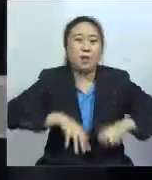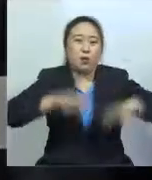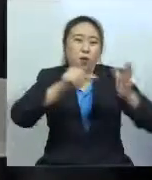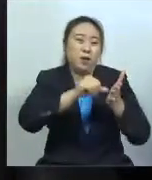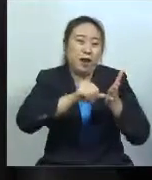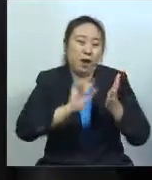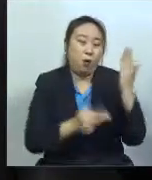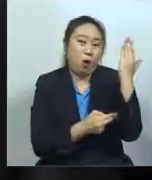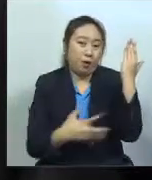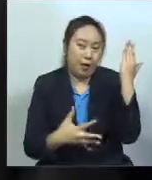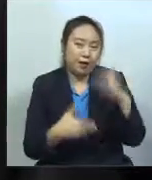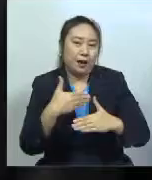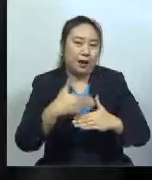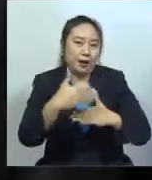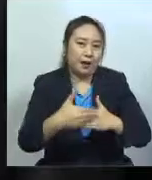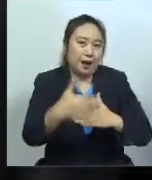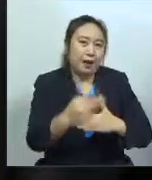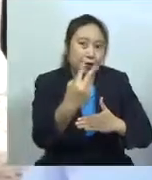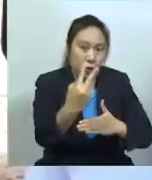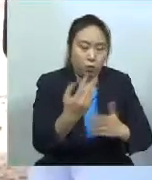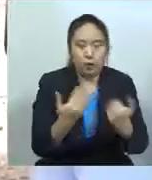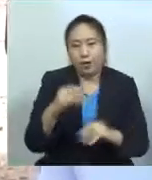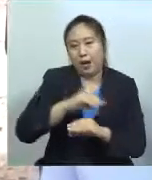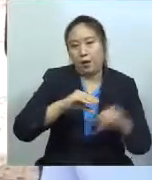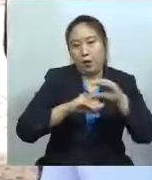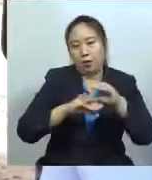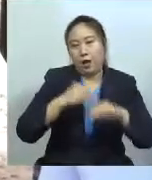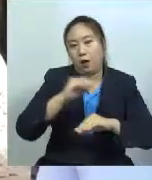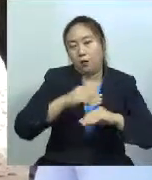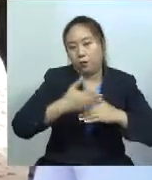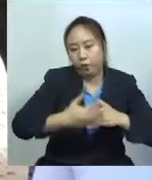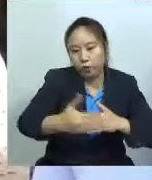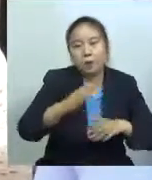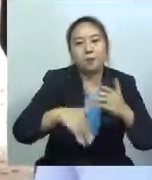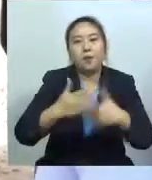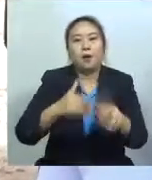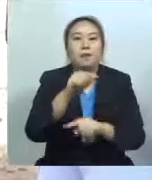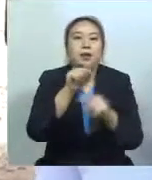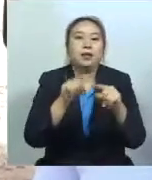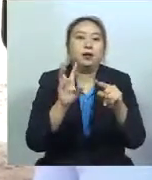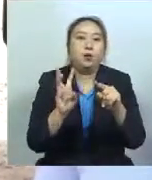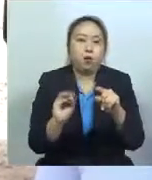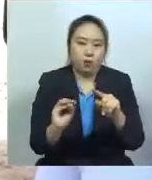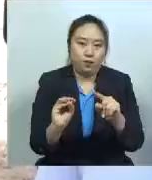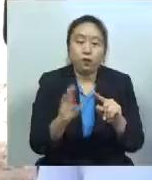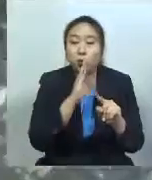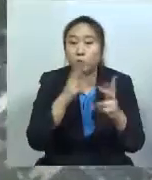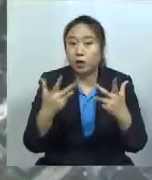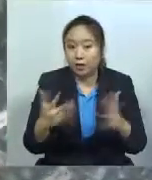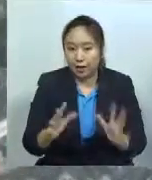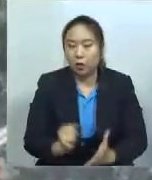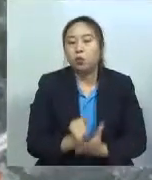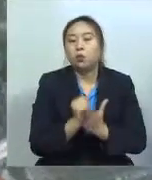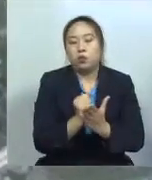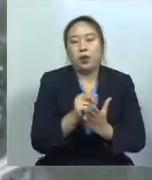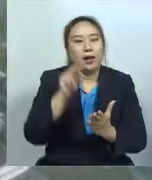ใหญ่ระยะที่2ค่ะล่าสุดการก่อสร้างทั้งโครงการเนี่ยคืบหน้าไปกว่า60%เมื่อแล้วเสร็จก็จะสามารถเพิ่มประสิทธิ